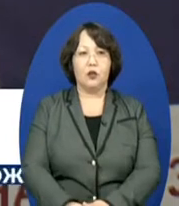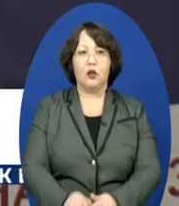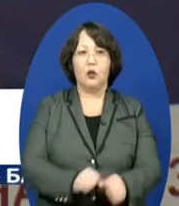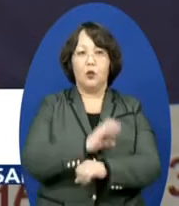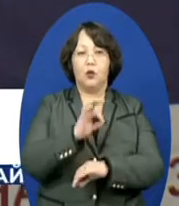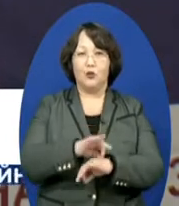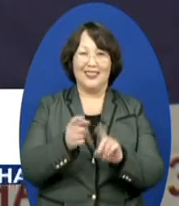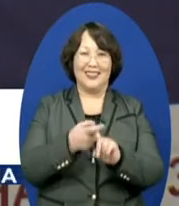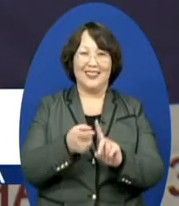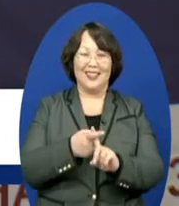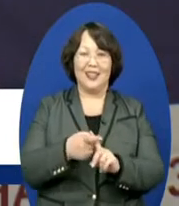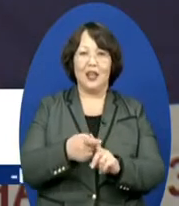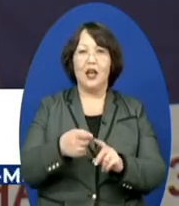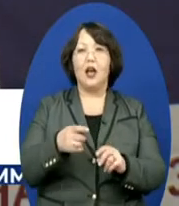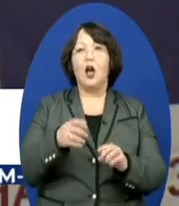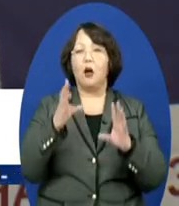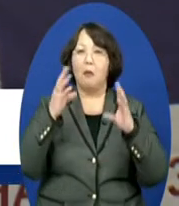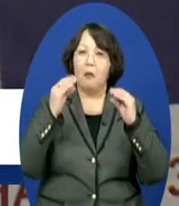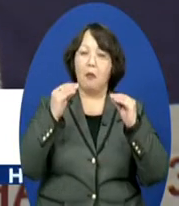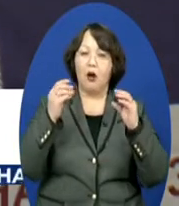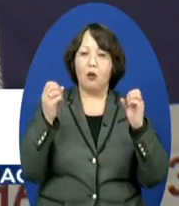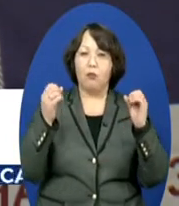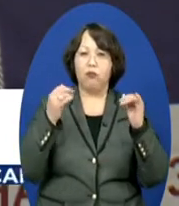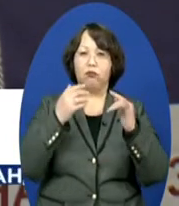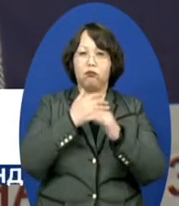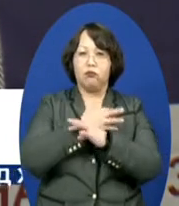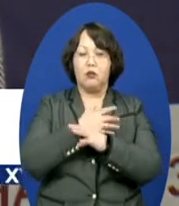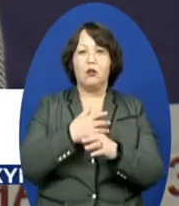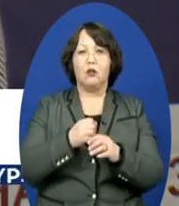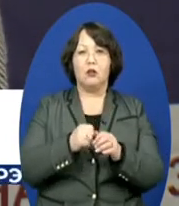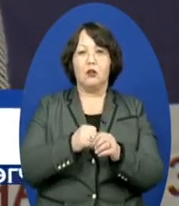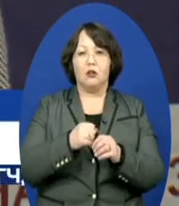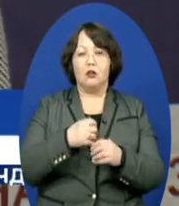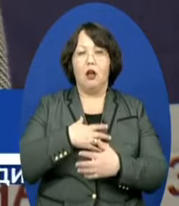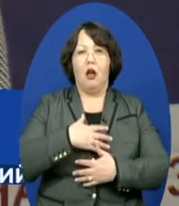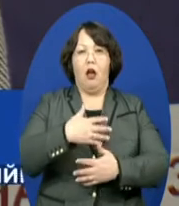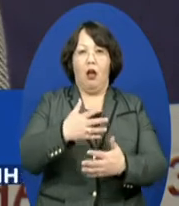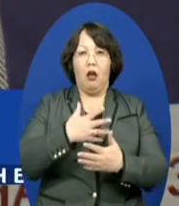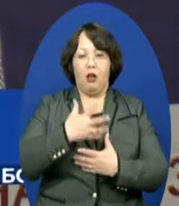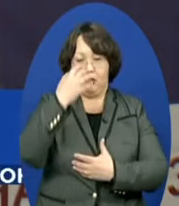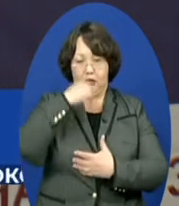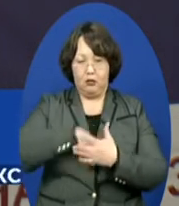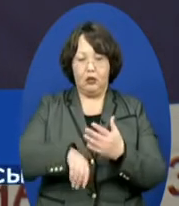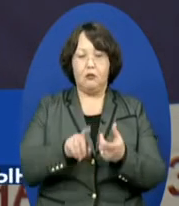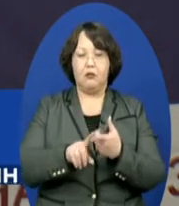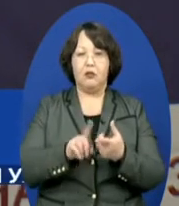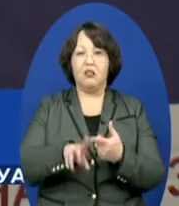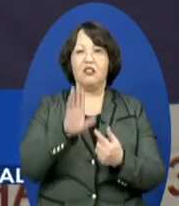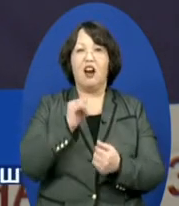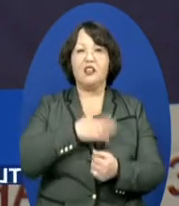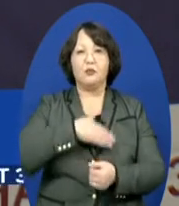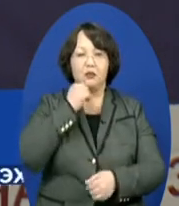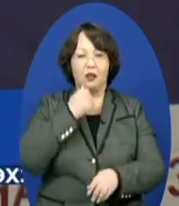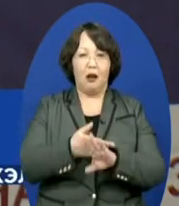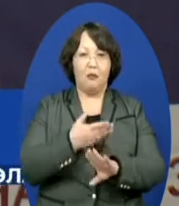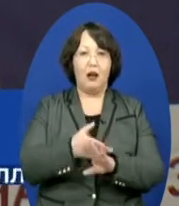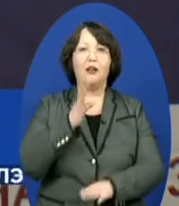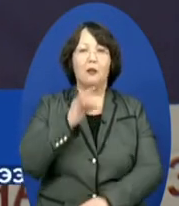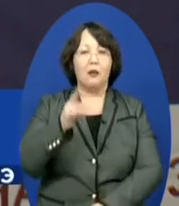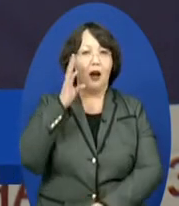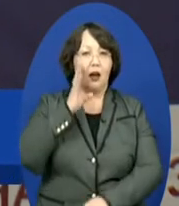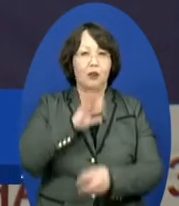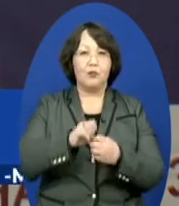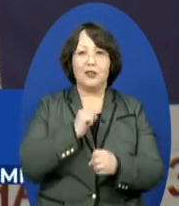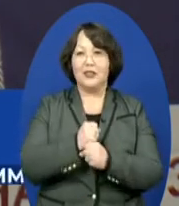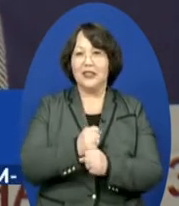Ковид шиг л одоо амьсгалын замаар халдварлах нь. За тэгэхээр ковидын үед ямар одоо өөрийгөө хамгаалах юмуд дарах хэмжээнүүд авдаг